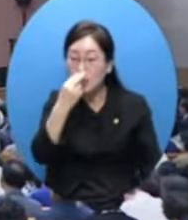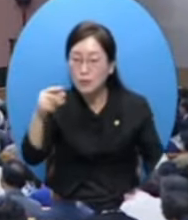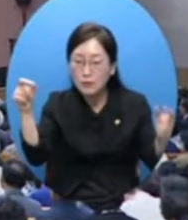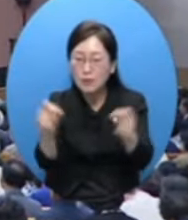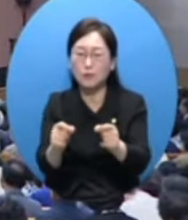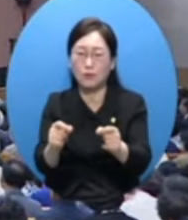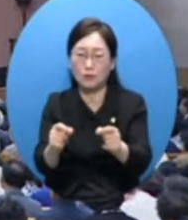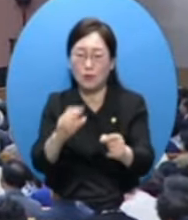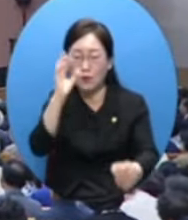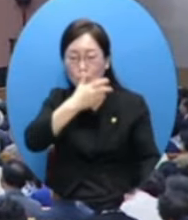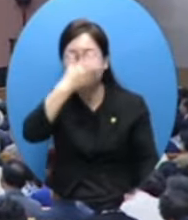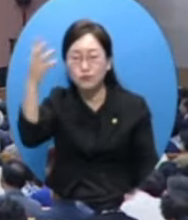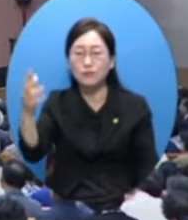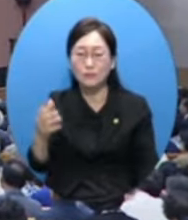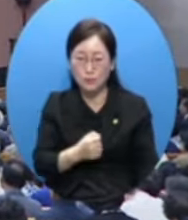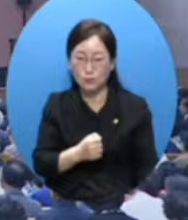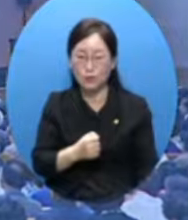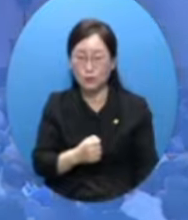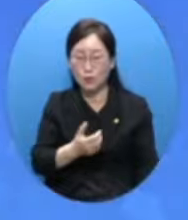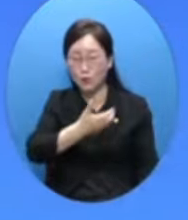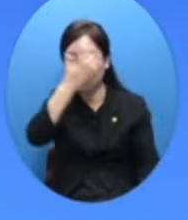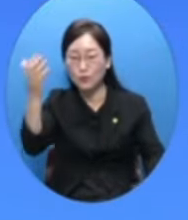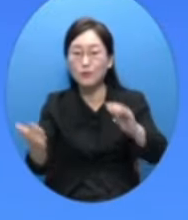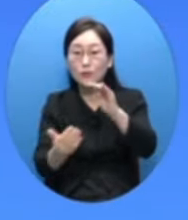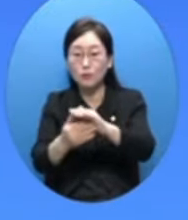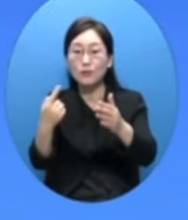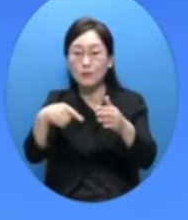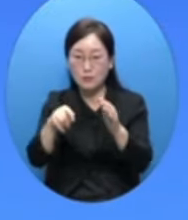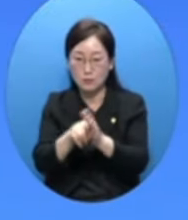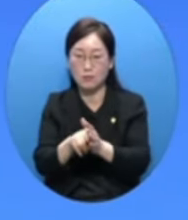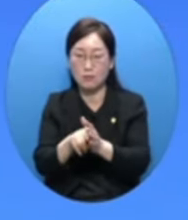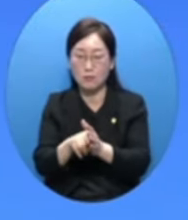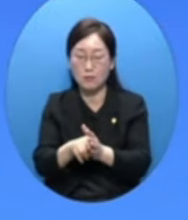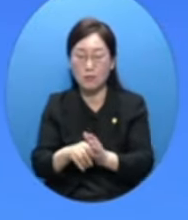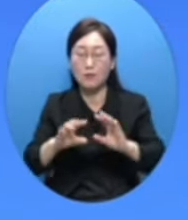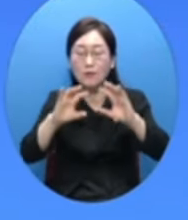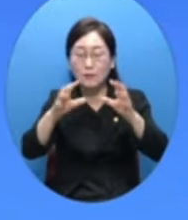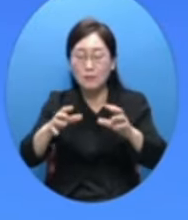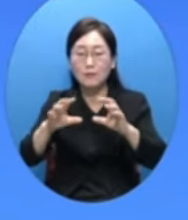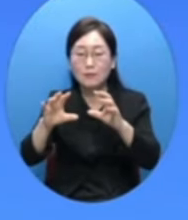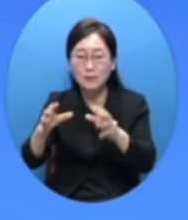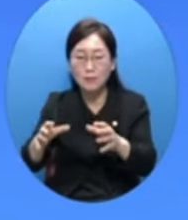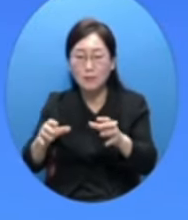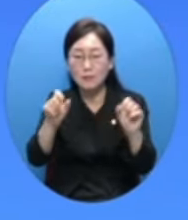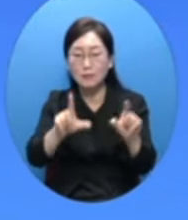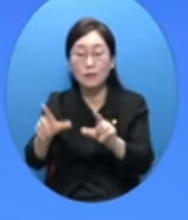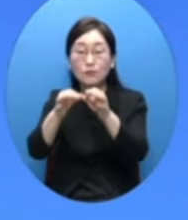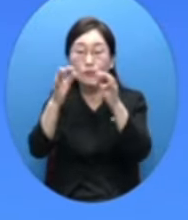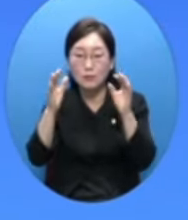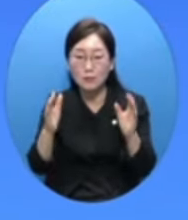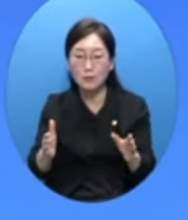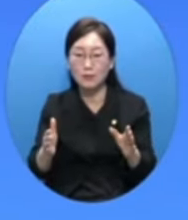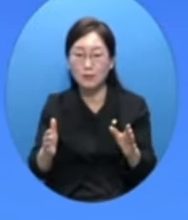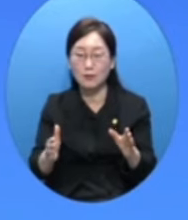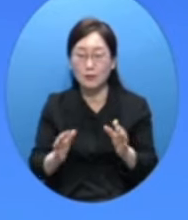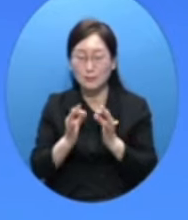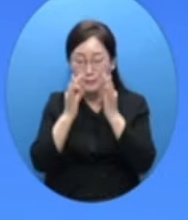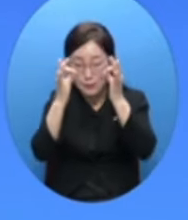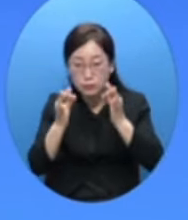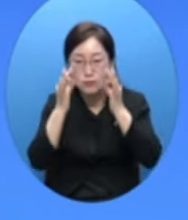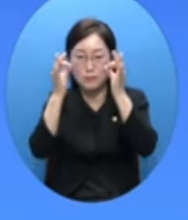거룩한 꿈을 꾸고 꿈을 이루기 위해서 이 땅에 내가 사는 동안 최선을